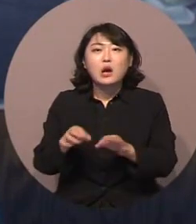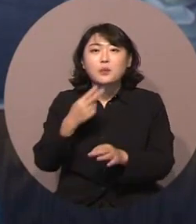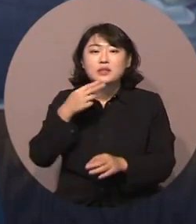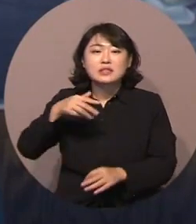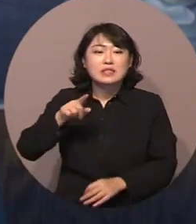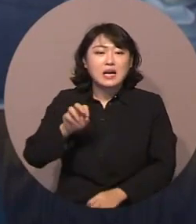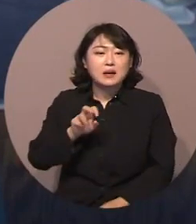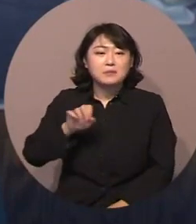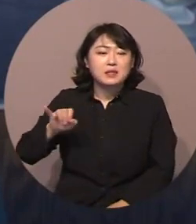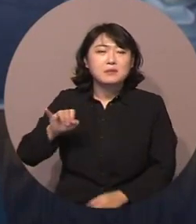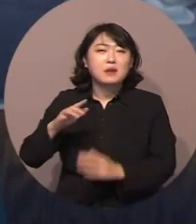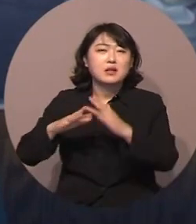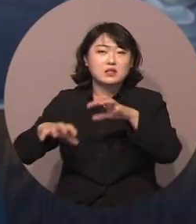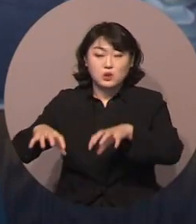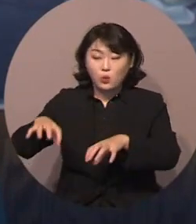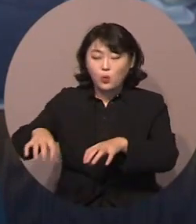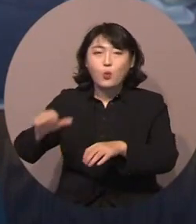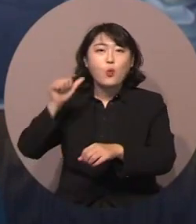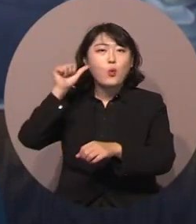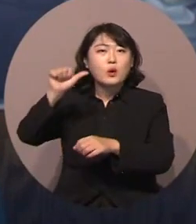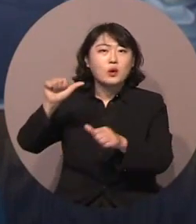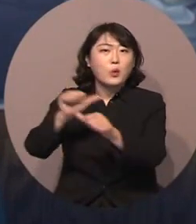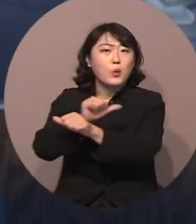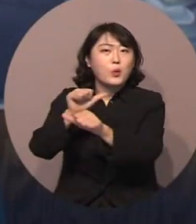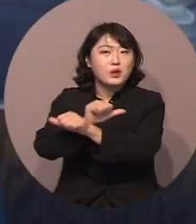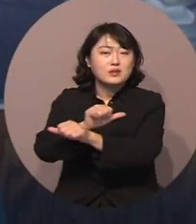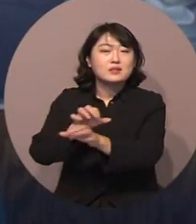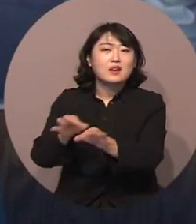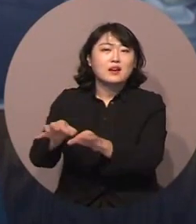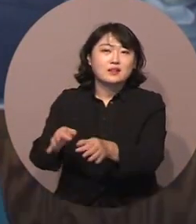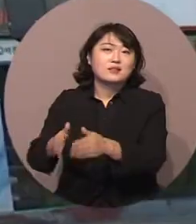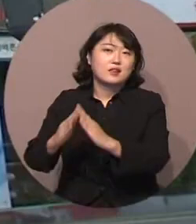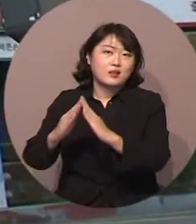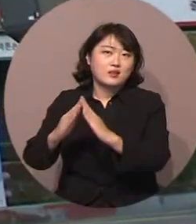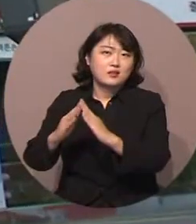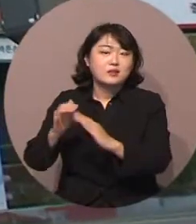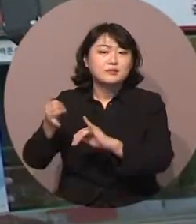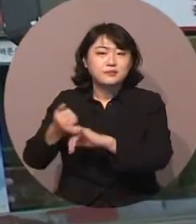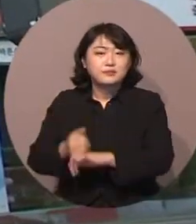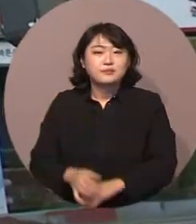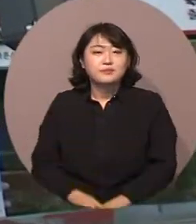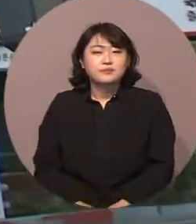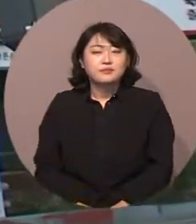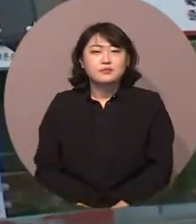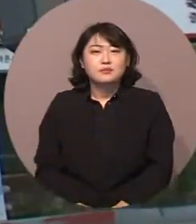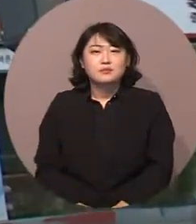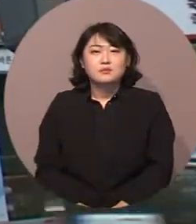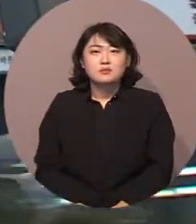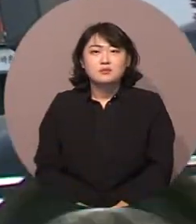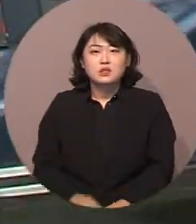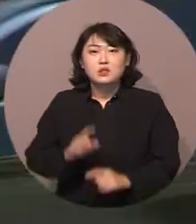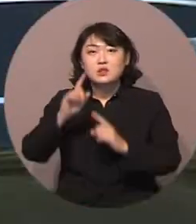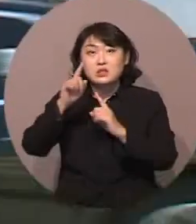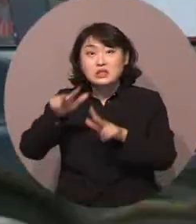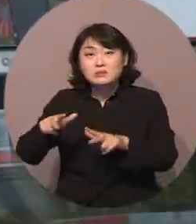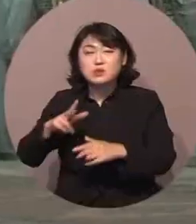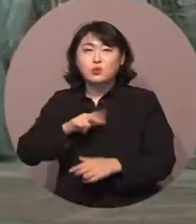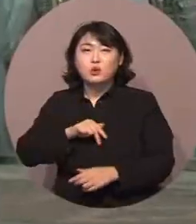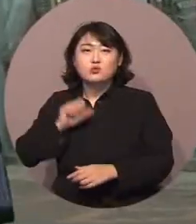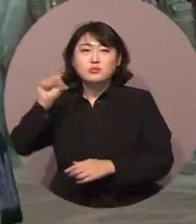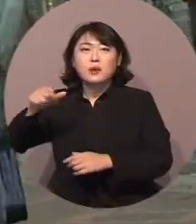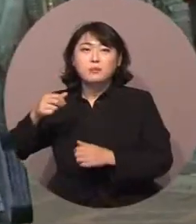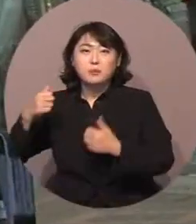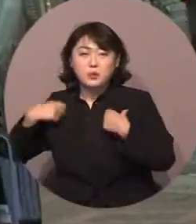그쪽에 다시 5일장이 전통 시장처럼 쓸 수 있는 현역 의원의 불출마와 제 3지대 후보 출마